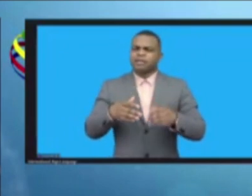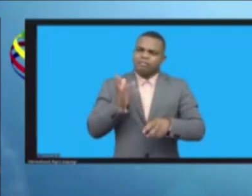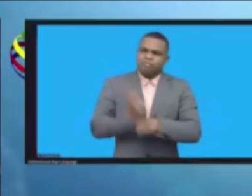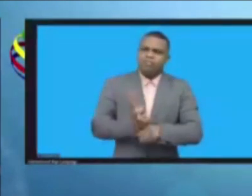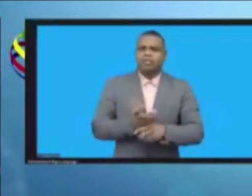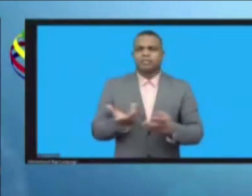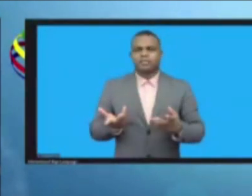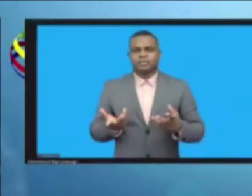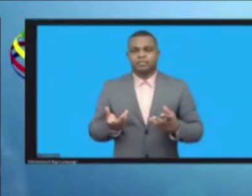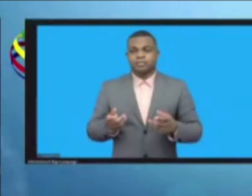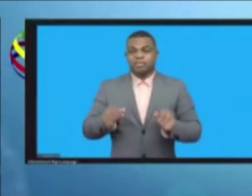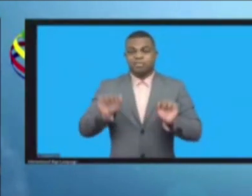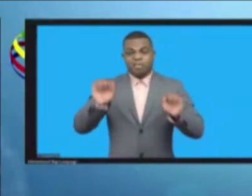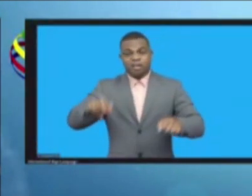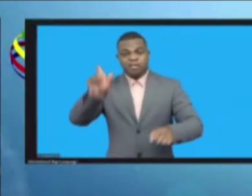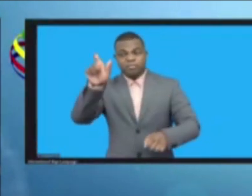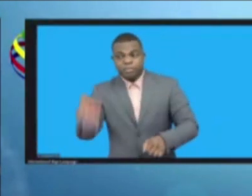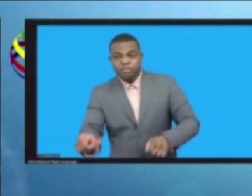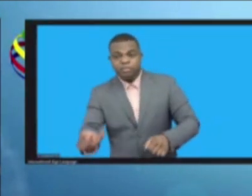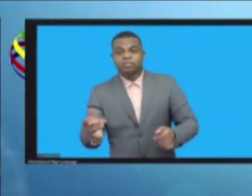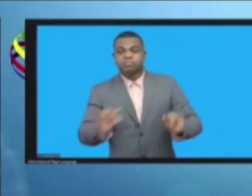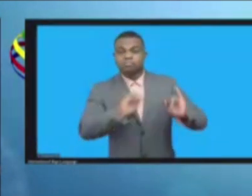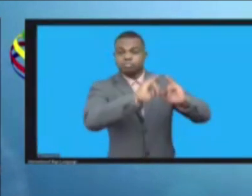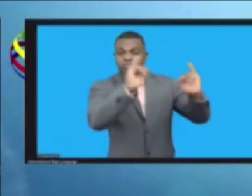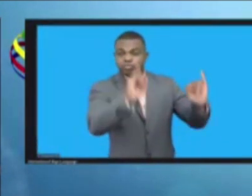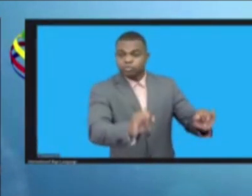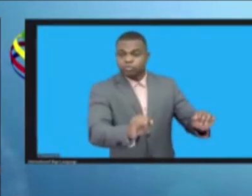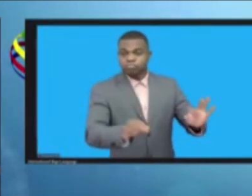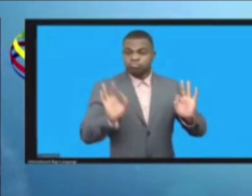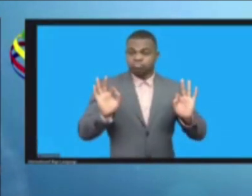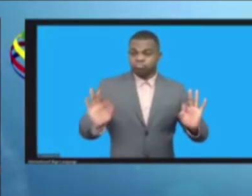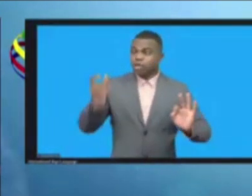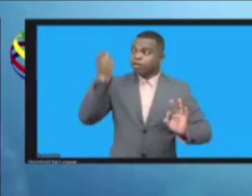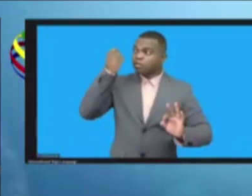может найти идеальное решение.